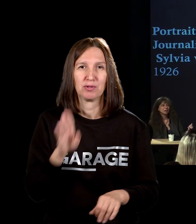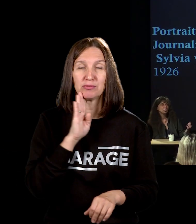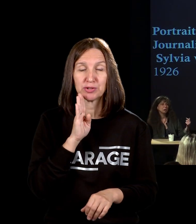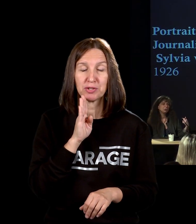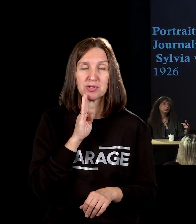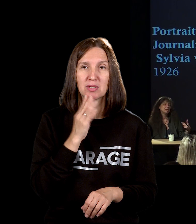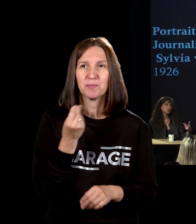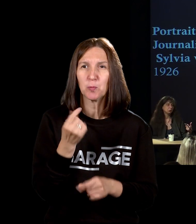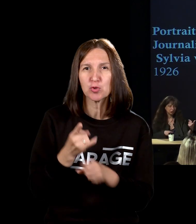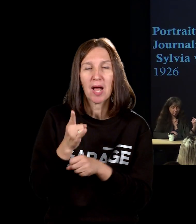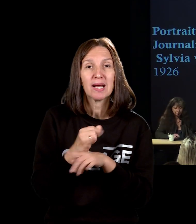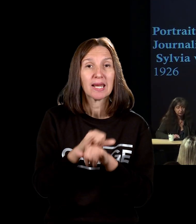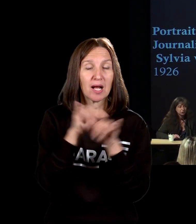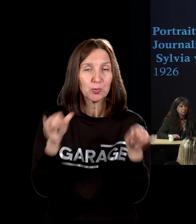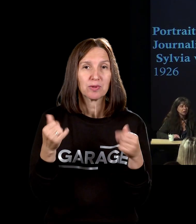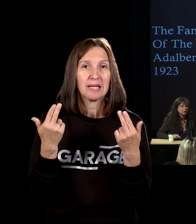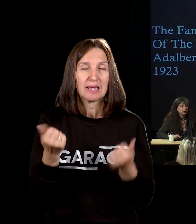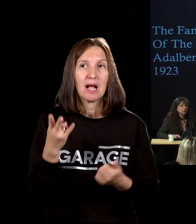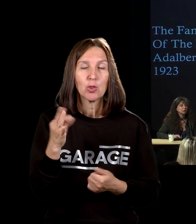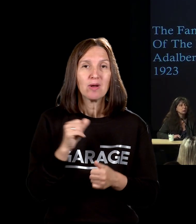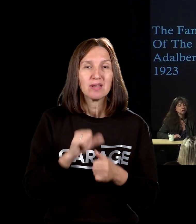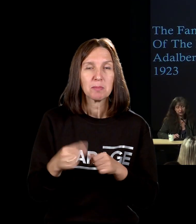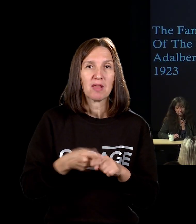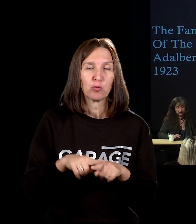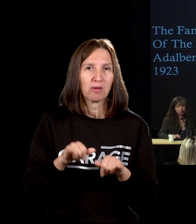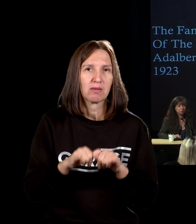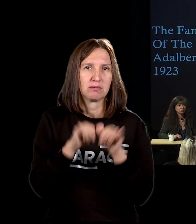почти карикатурные, но интересно то, что, скорее всего, именно эта